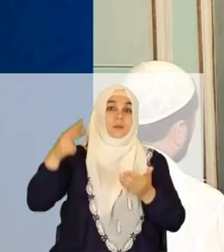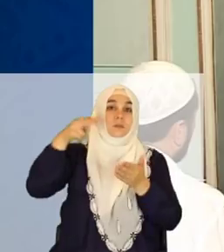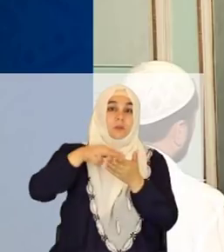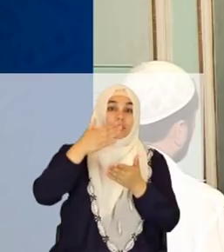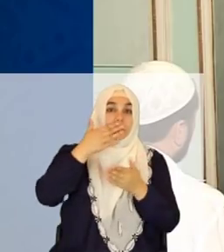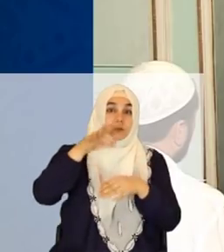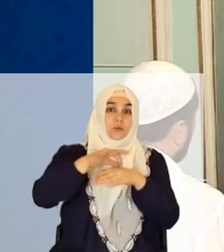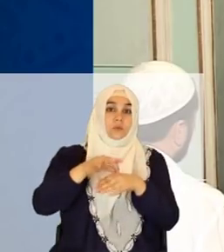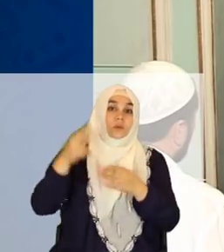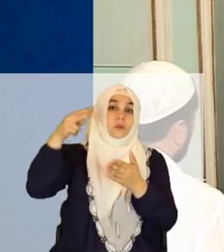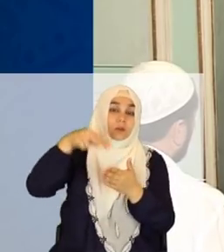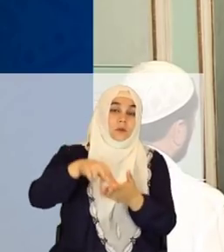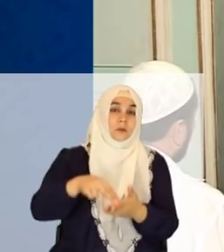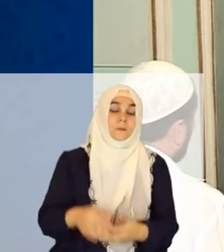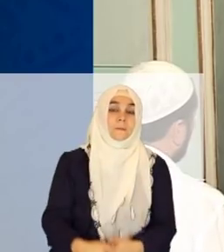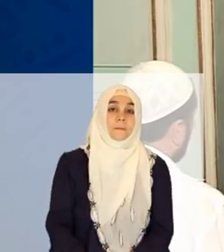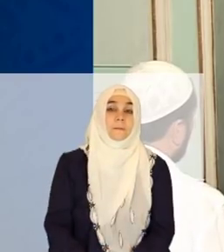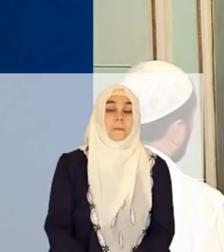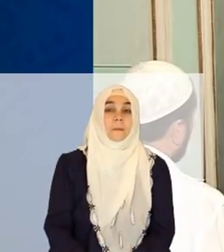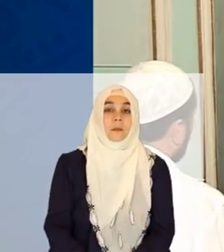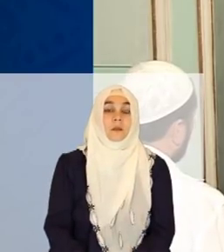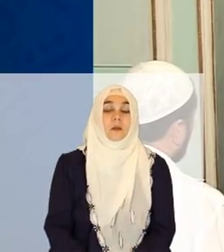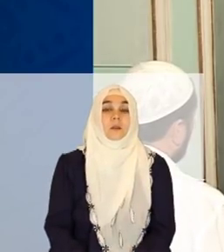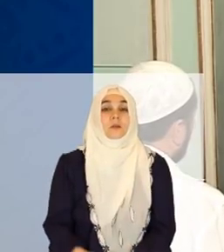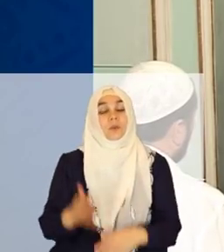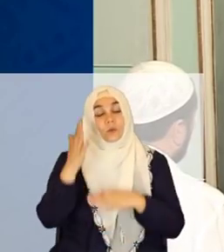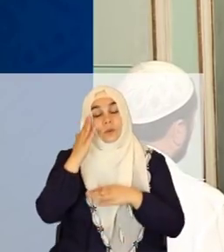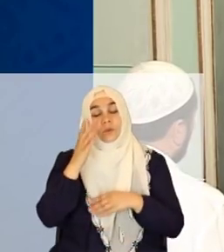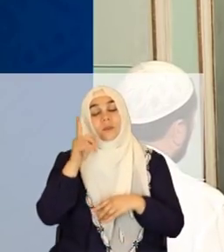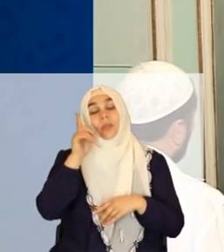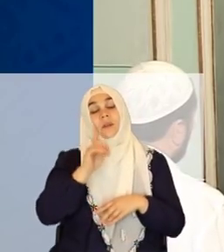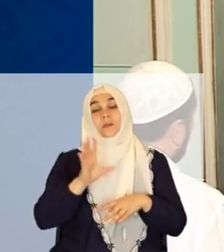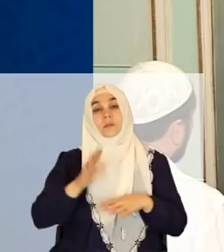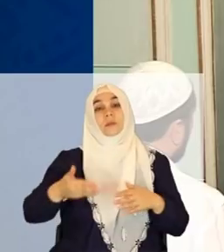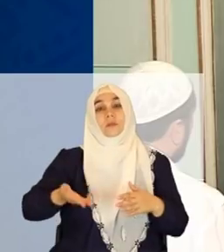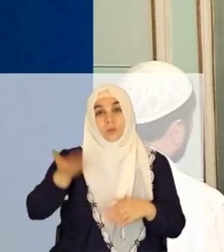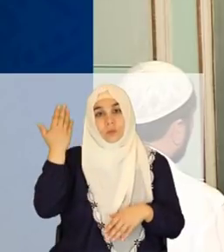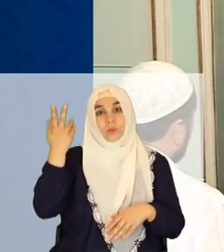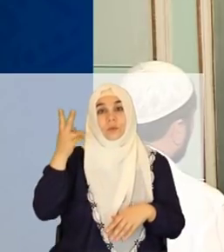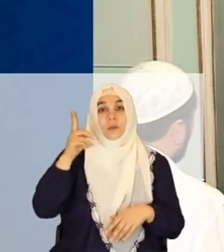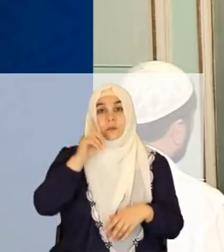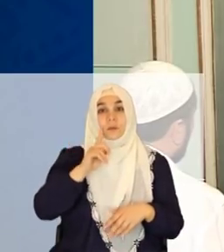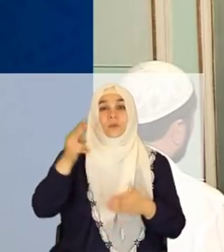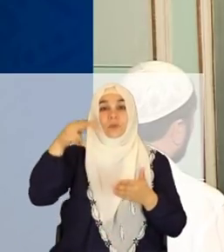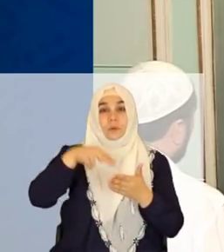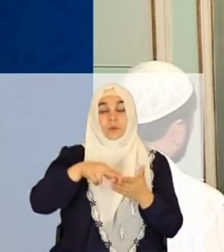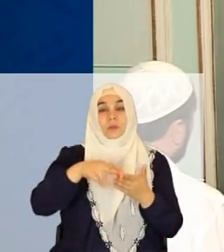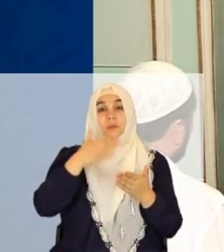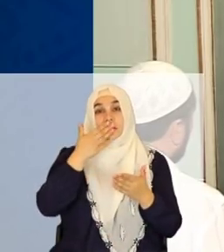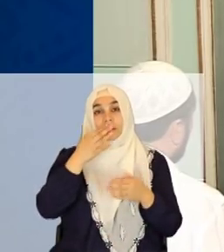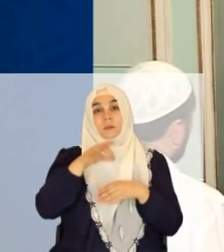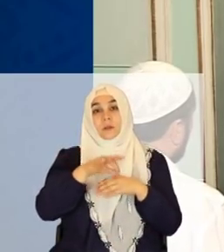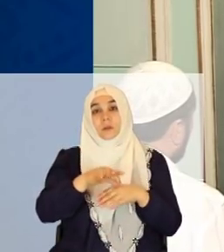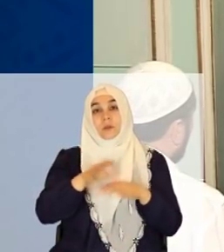roza tutishim kerak deb turadi. Shirin uyqusini buzadi. Aromini buzadi. Turadi, saharlik